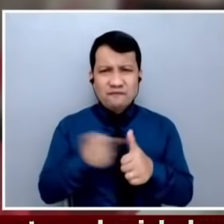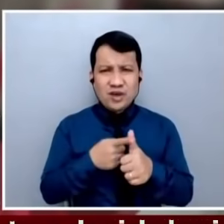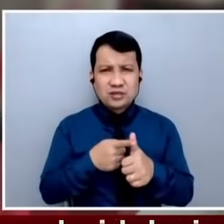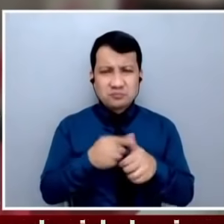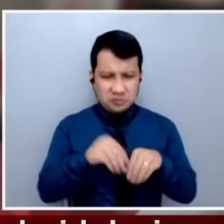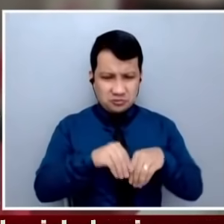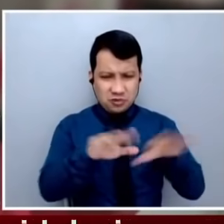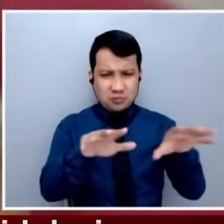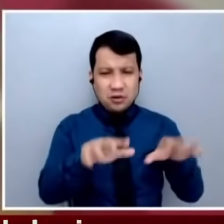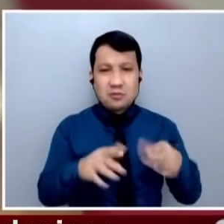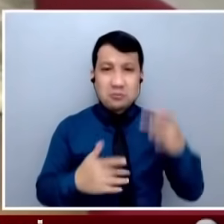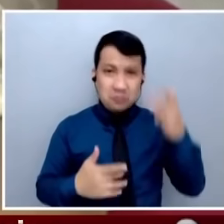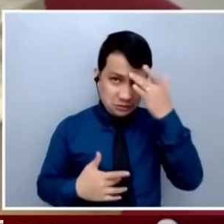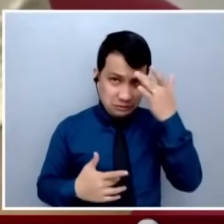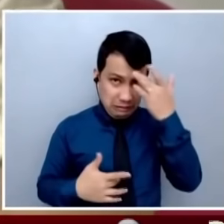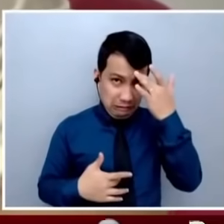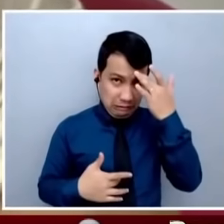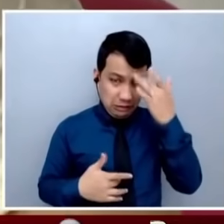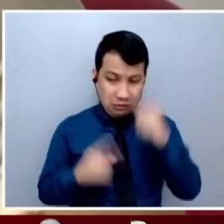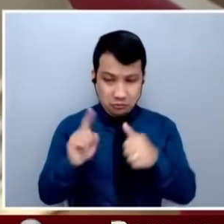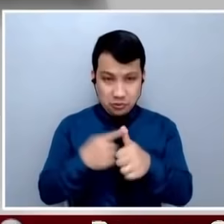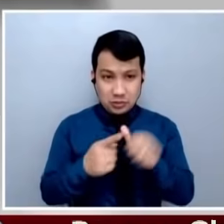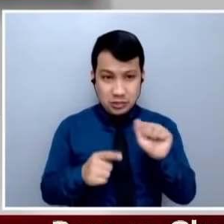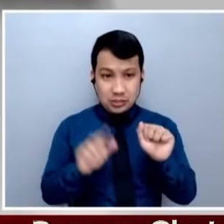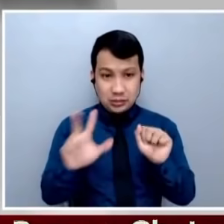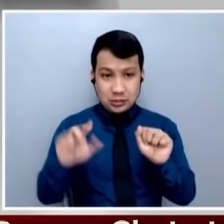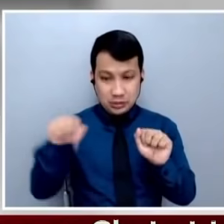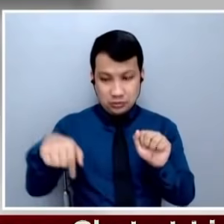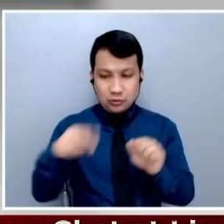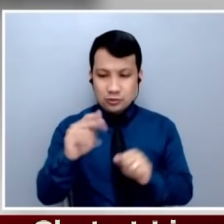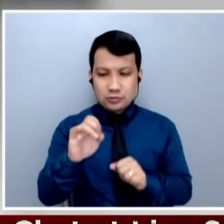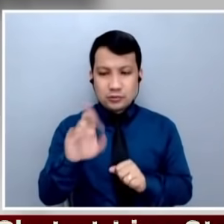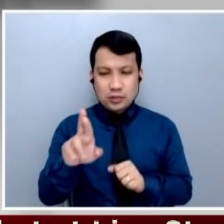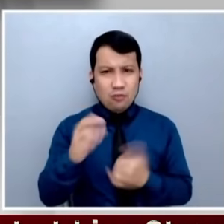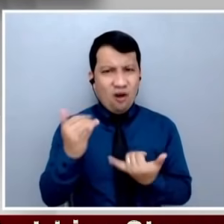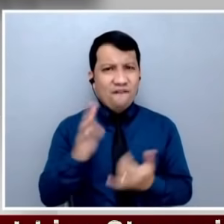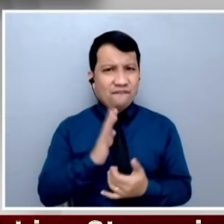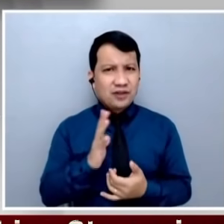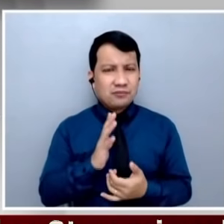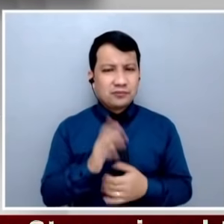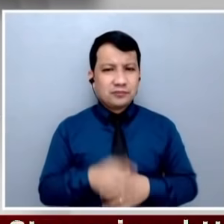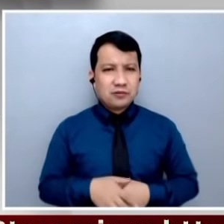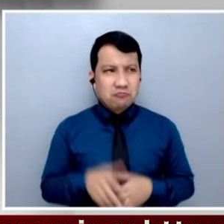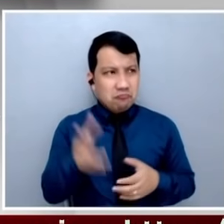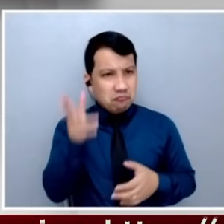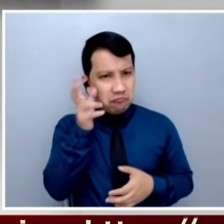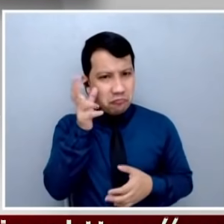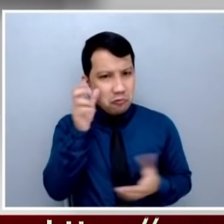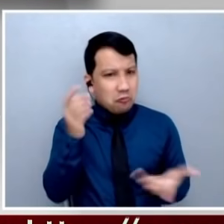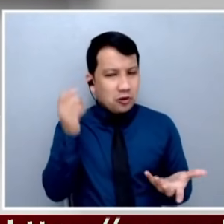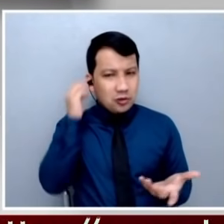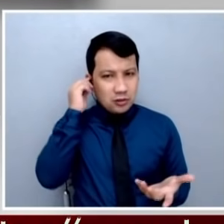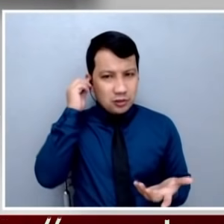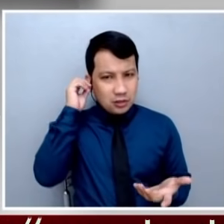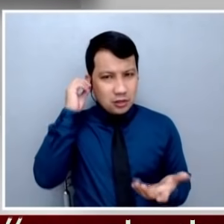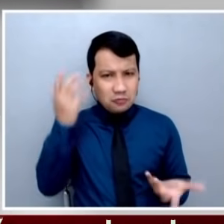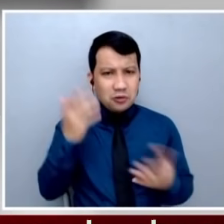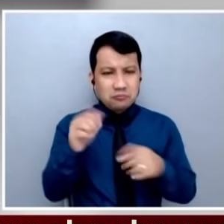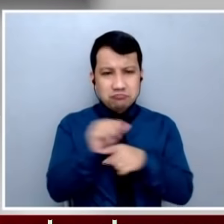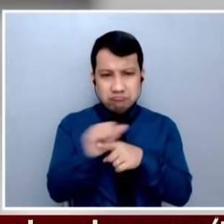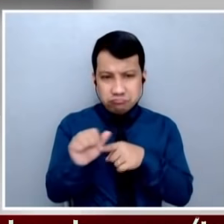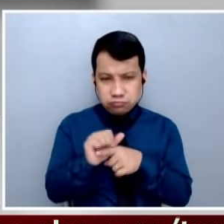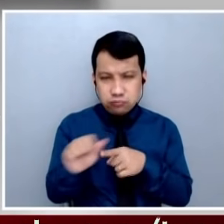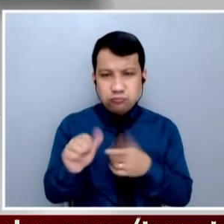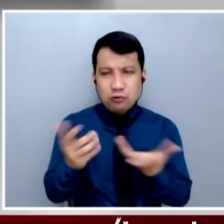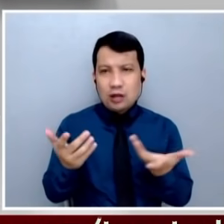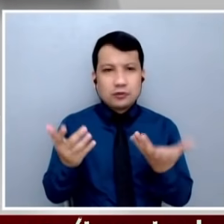vaccines sa mga batang may comorbidity sa Metro Manila. Until now, we never heard any major adverse effect. We have more